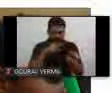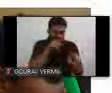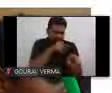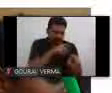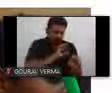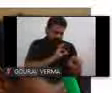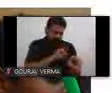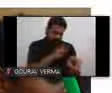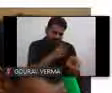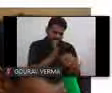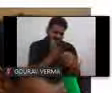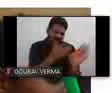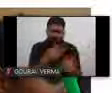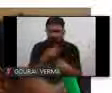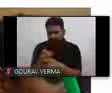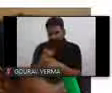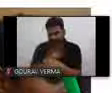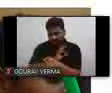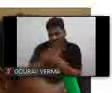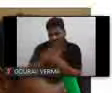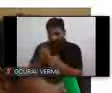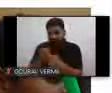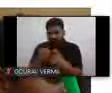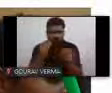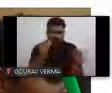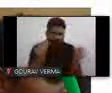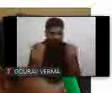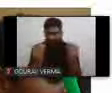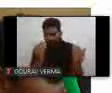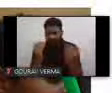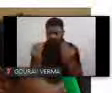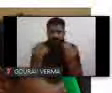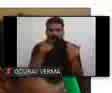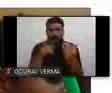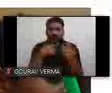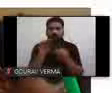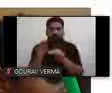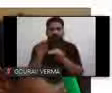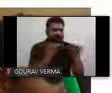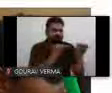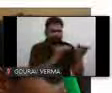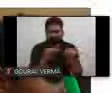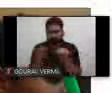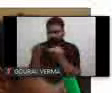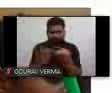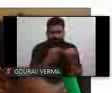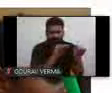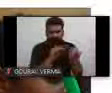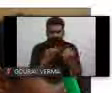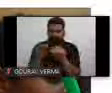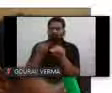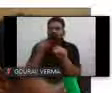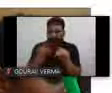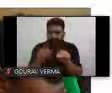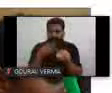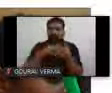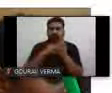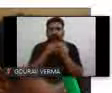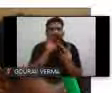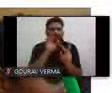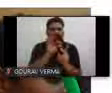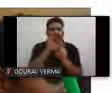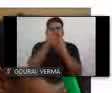नहीं चाहिए, मुझे ये टॉय चाहिए. दिस इज इंपॉर्टेंट. शिफ्टिंग ऑफ गेज इज वेरी इंपॉर्टेंट फॉर द चाइल्ड टू शो प्रिफरेंसेस